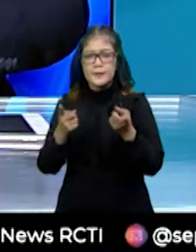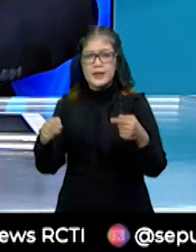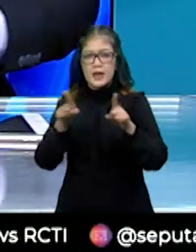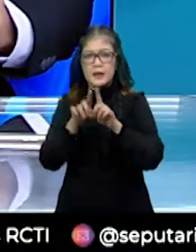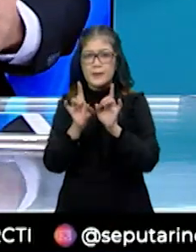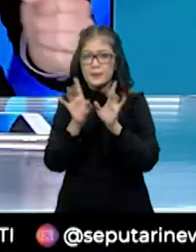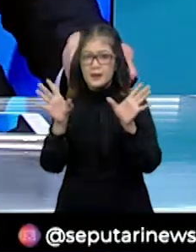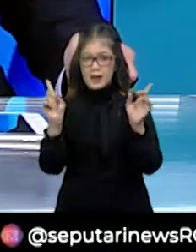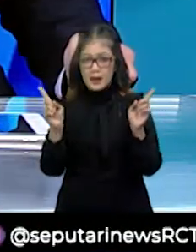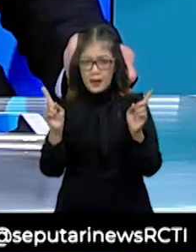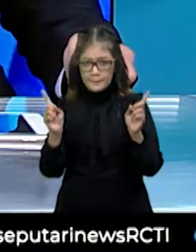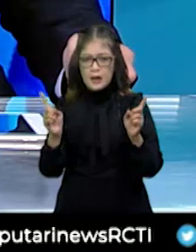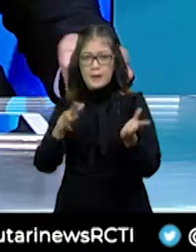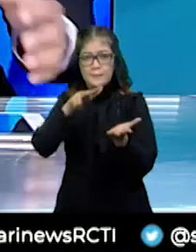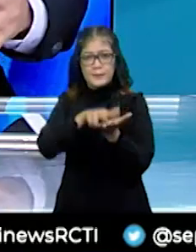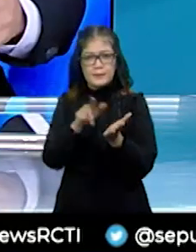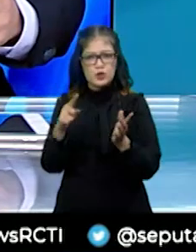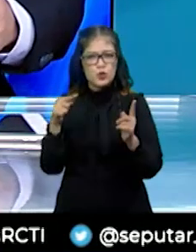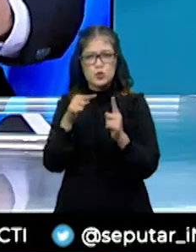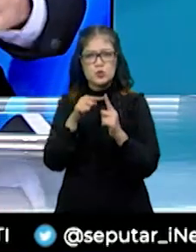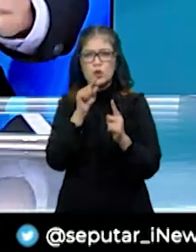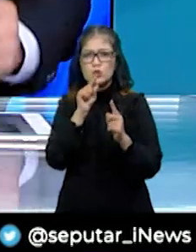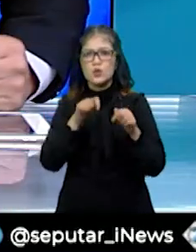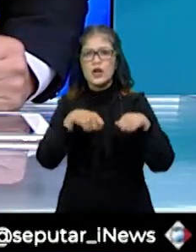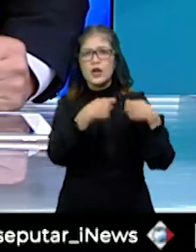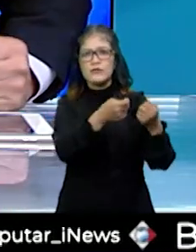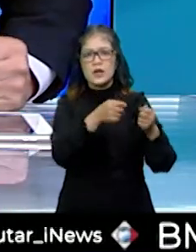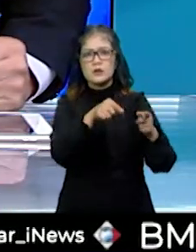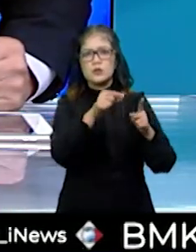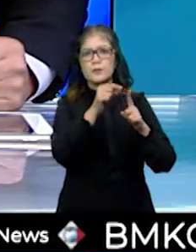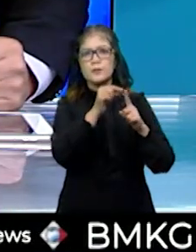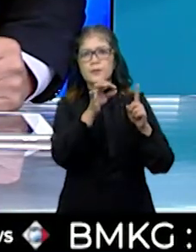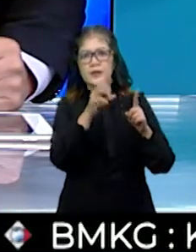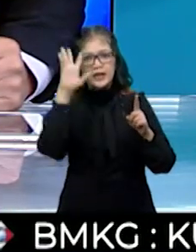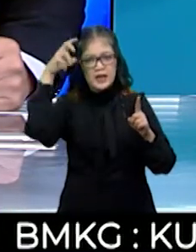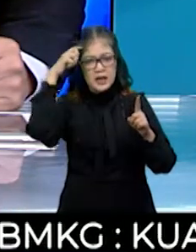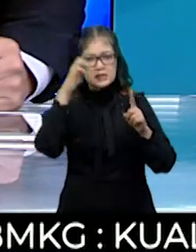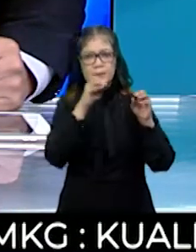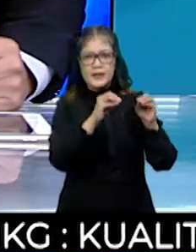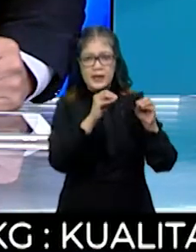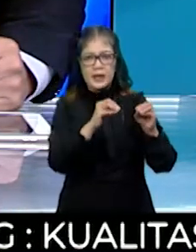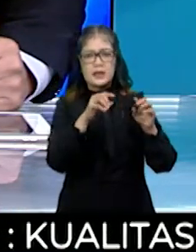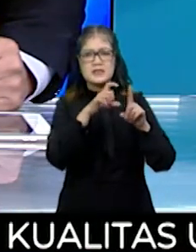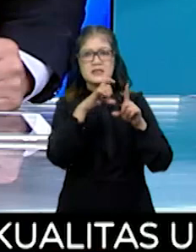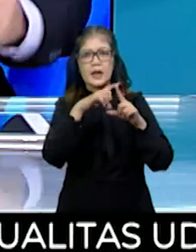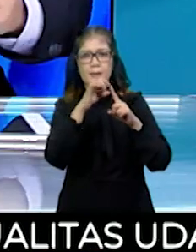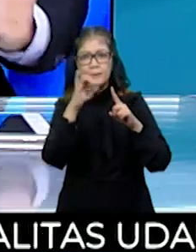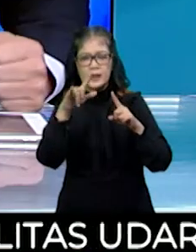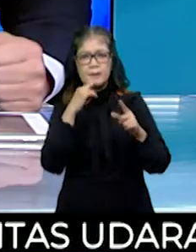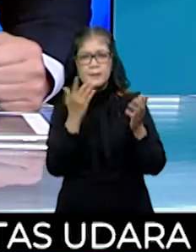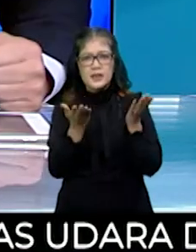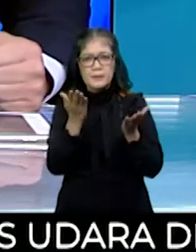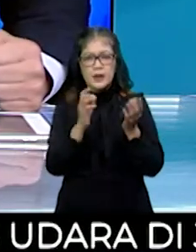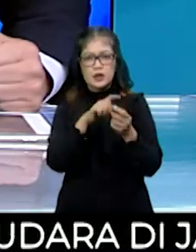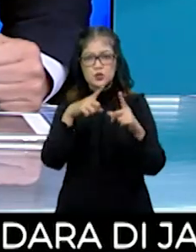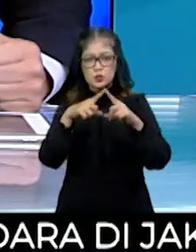agama. Pengesahan ini ditujukan untuk didaftarkan ke Dinpendukcapil dengan pertimbangan surat keputusan Pengadilan Negeri Surabaya dan